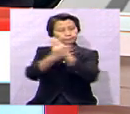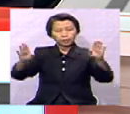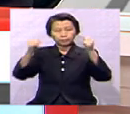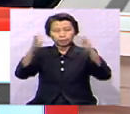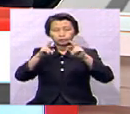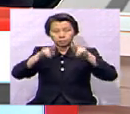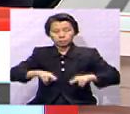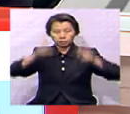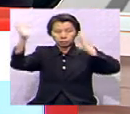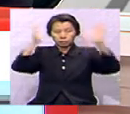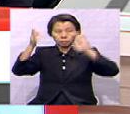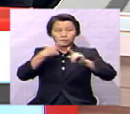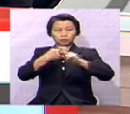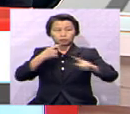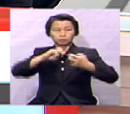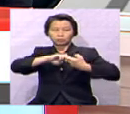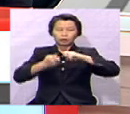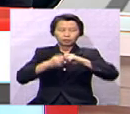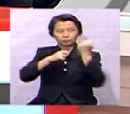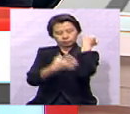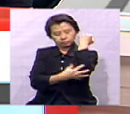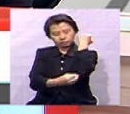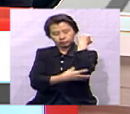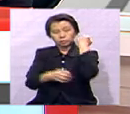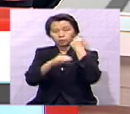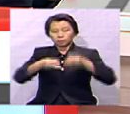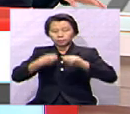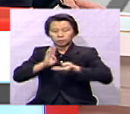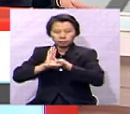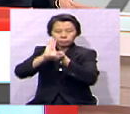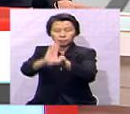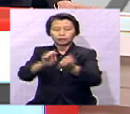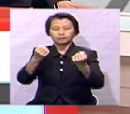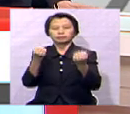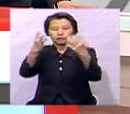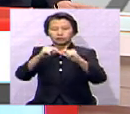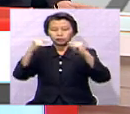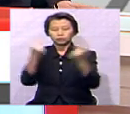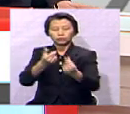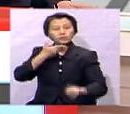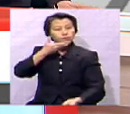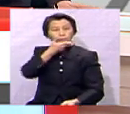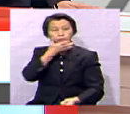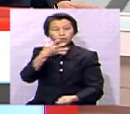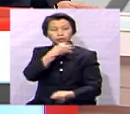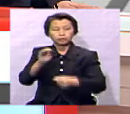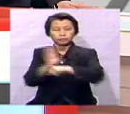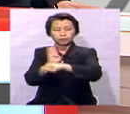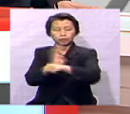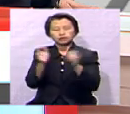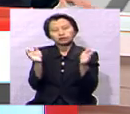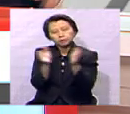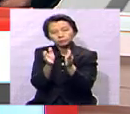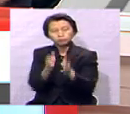ramai rakyat Malaysia daripada belenggu kemiskinan serta memberi bantuan kepada lebih banyak golongan muda dan perniagaan